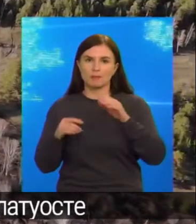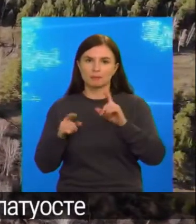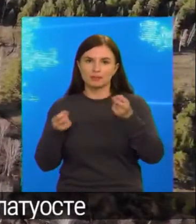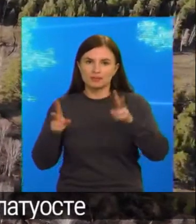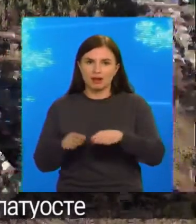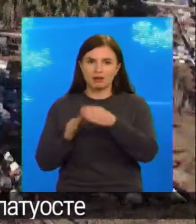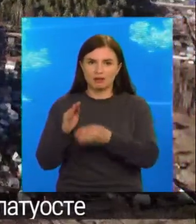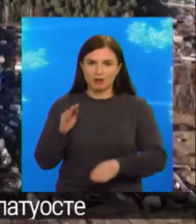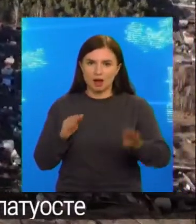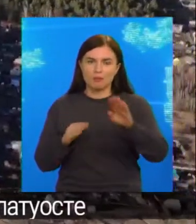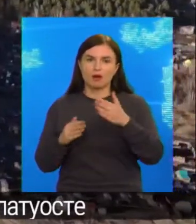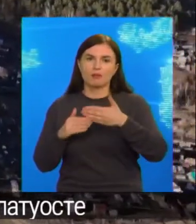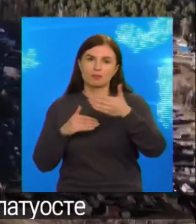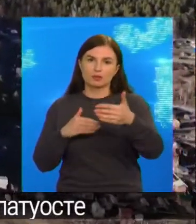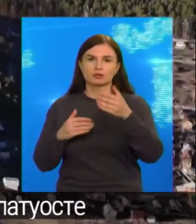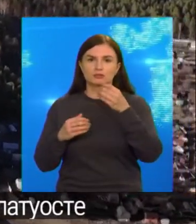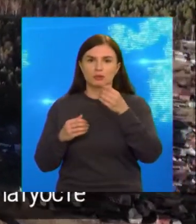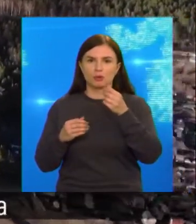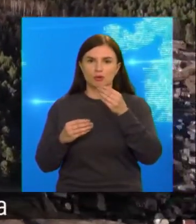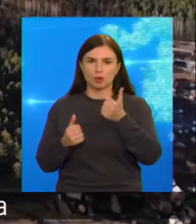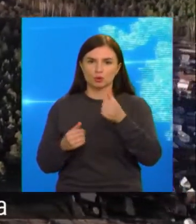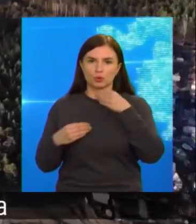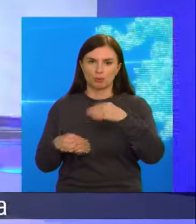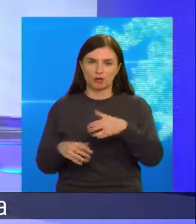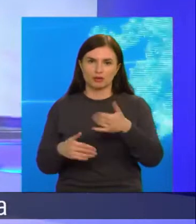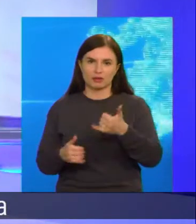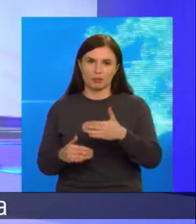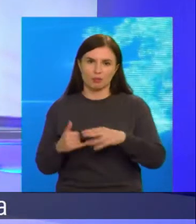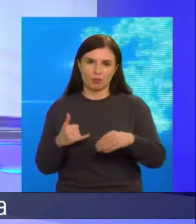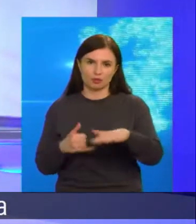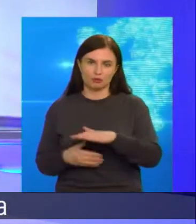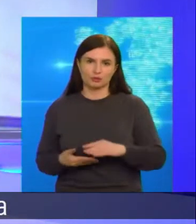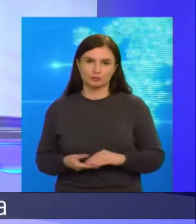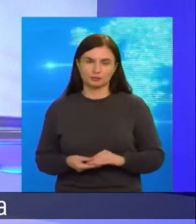ямы. Впоследствии это станет хорошим удобрением для почвы.